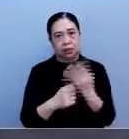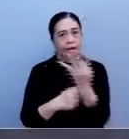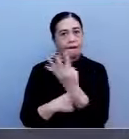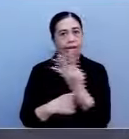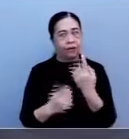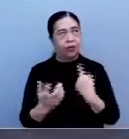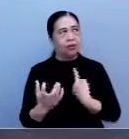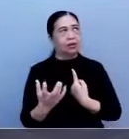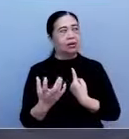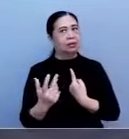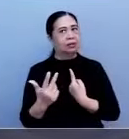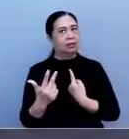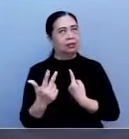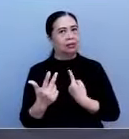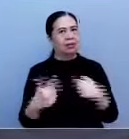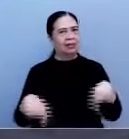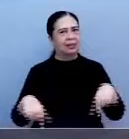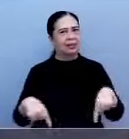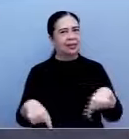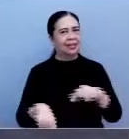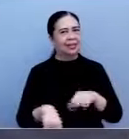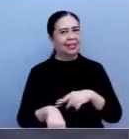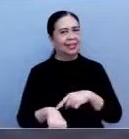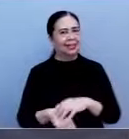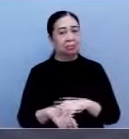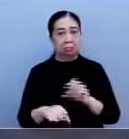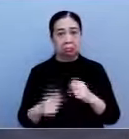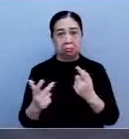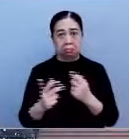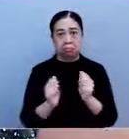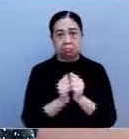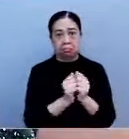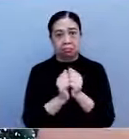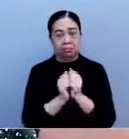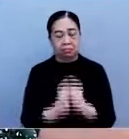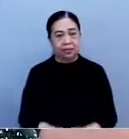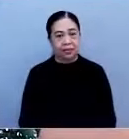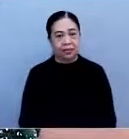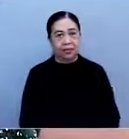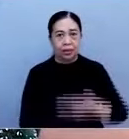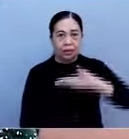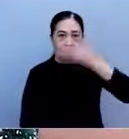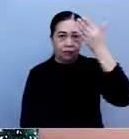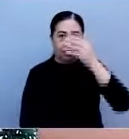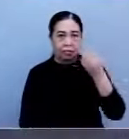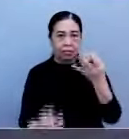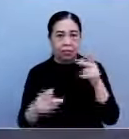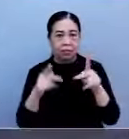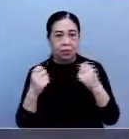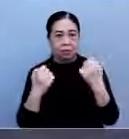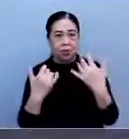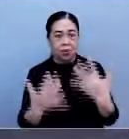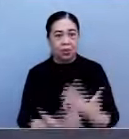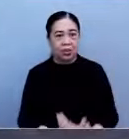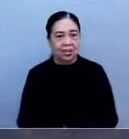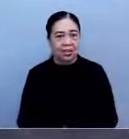was really nervous that time. Pero kaya mo mag-perform sa harap ng maraming tao? Hindi. Anong klaseng